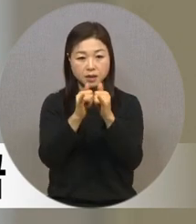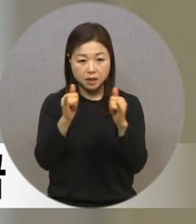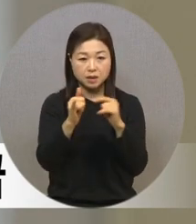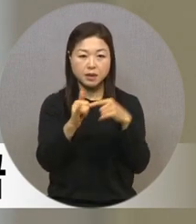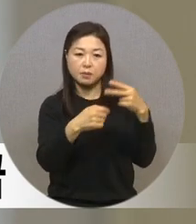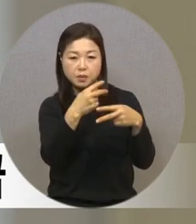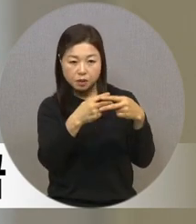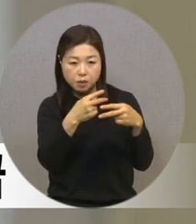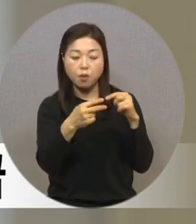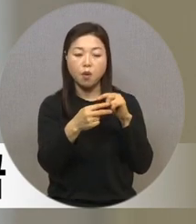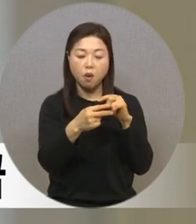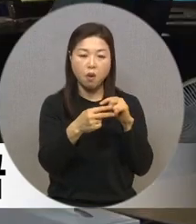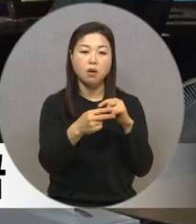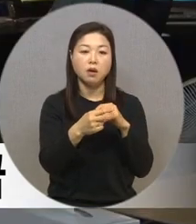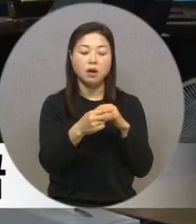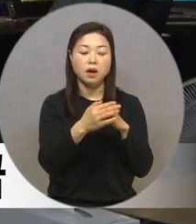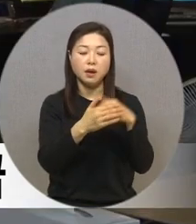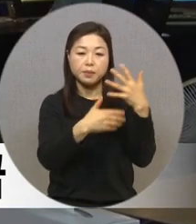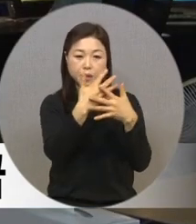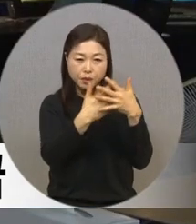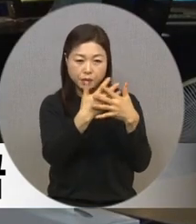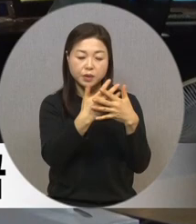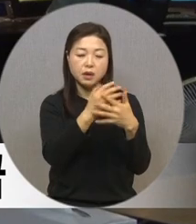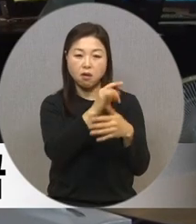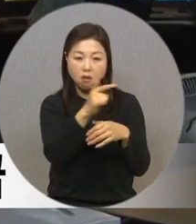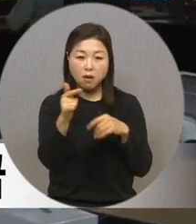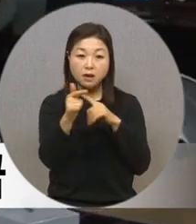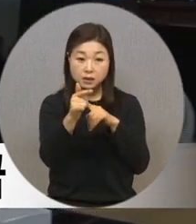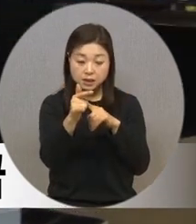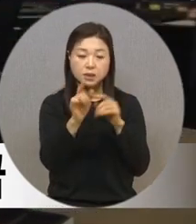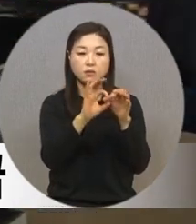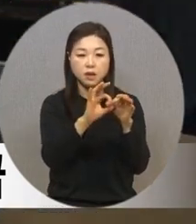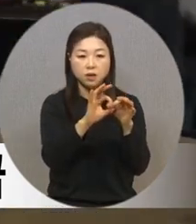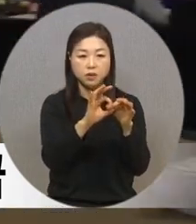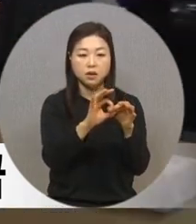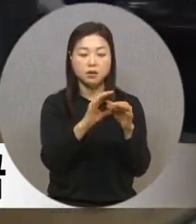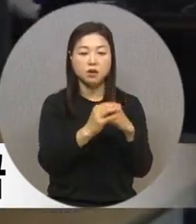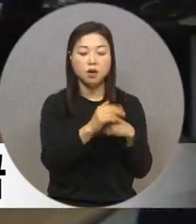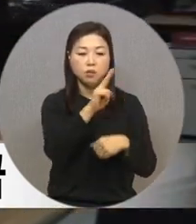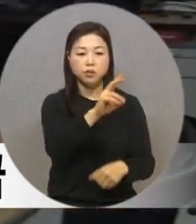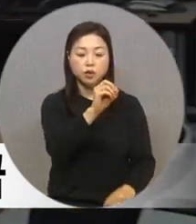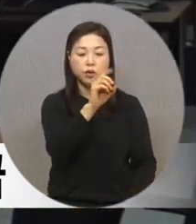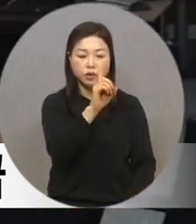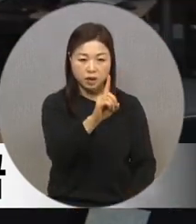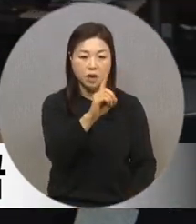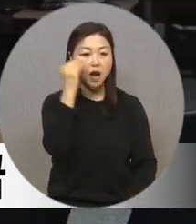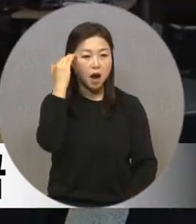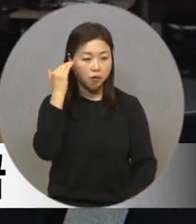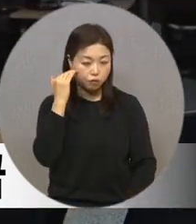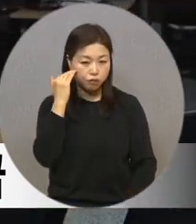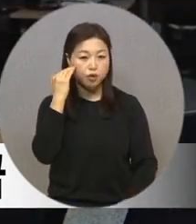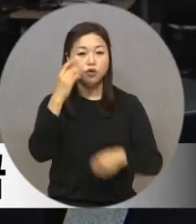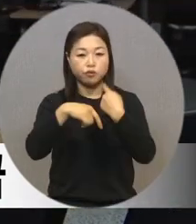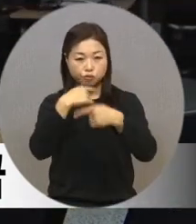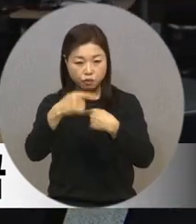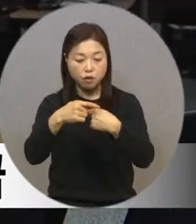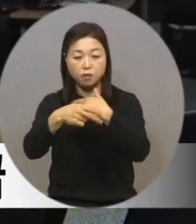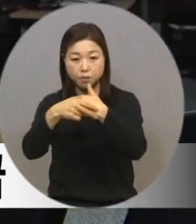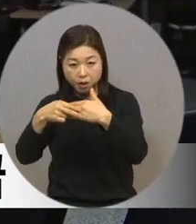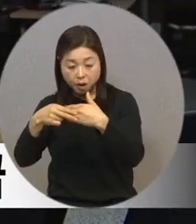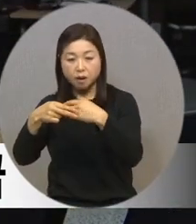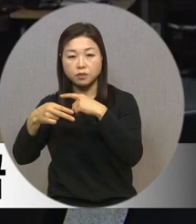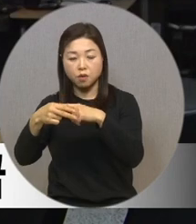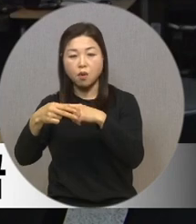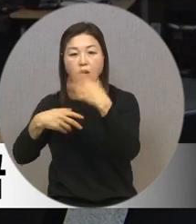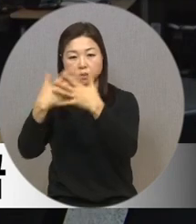해소를 위해도 폐쇄 자막과 화면해설 한국 수월을 포함한 장애인 방송으로 제작 이용할 수